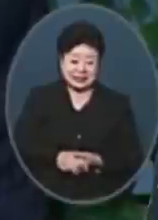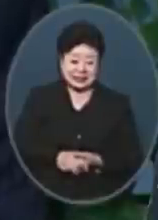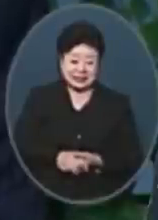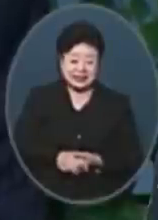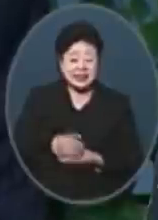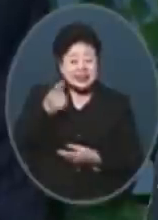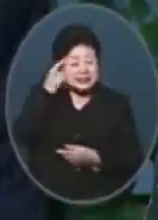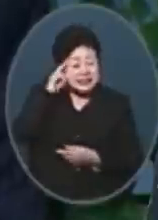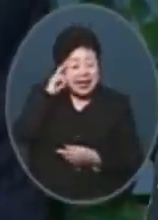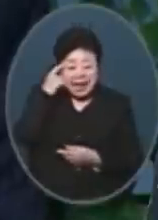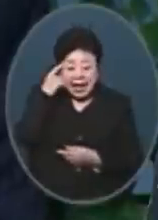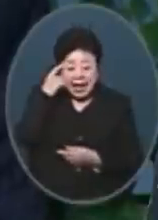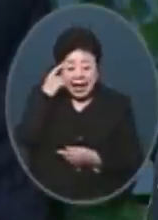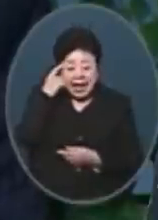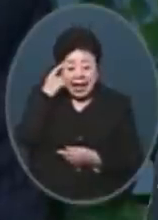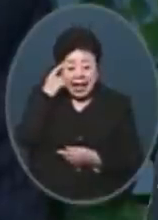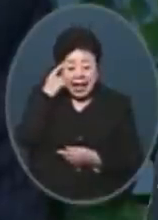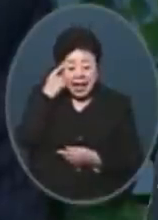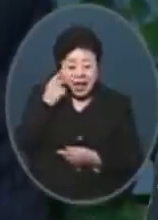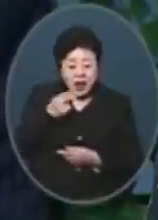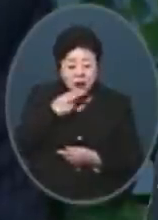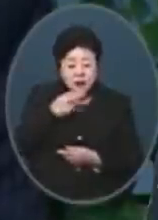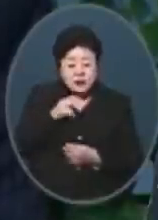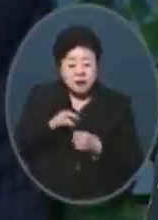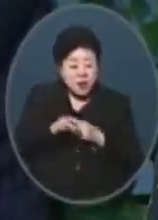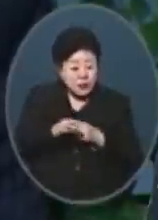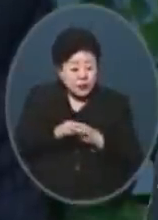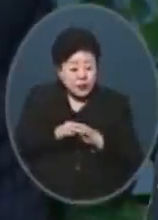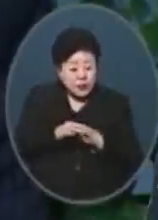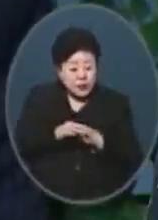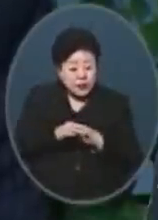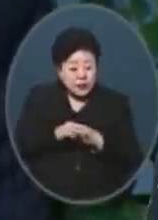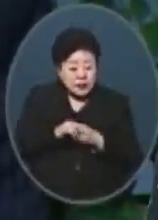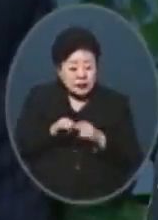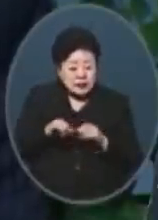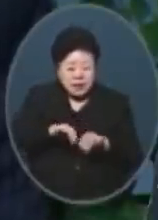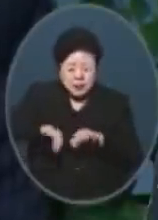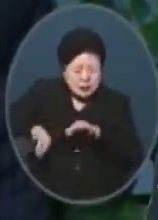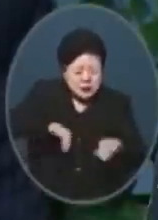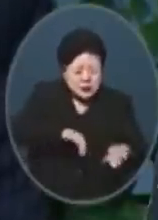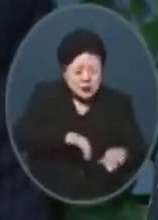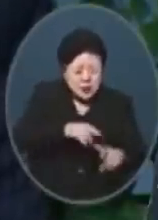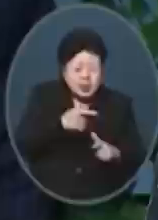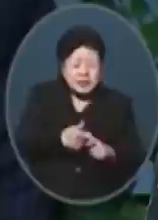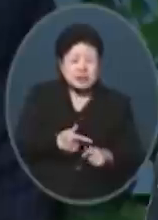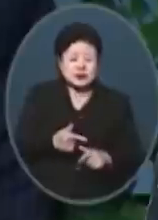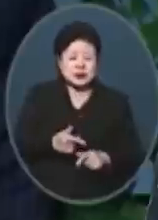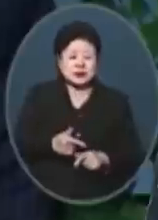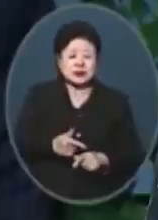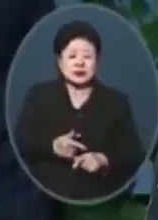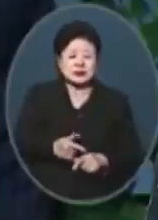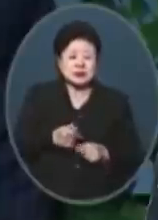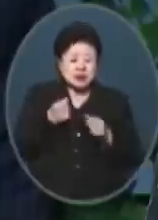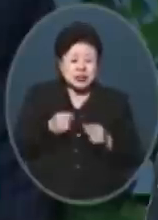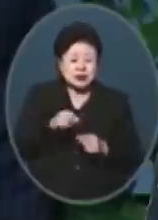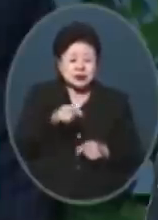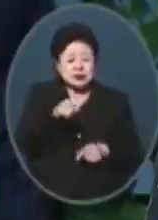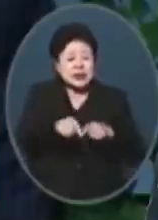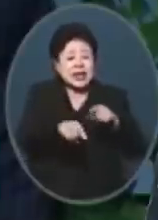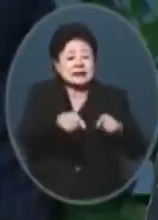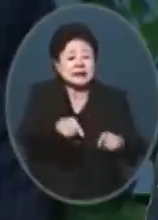그 생각을 안 했으면 군중을 해치고 예수님 계신 대로